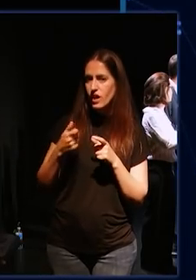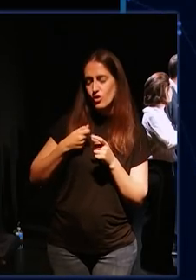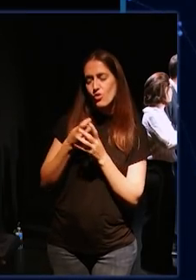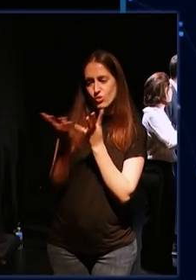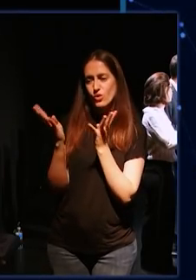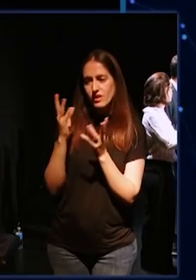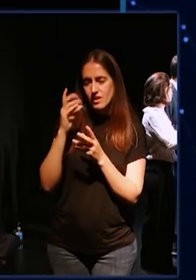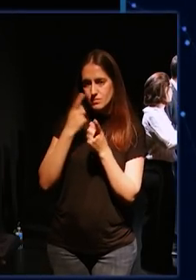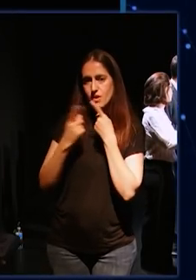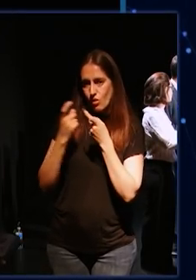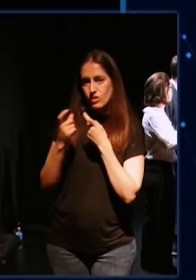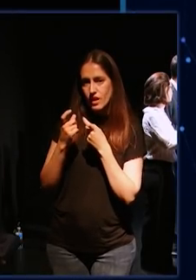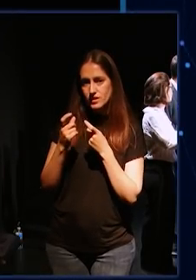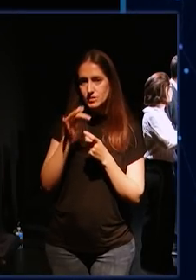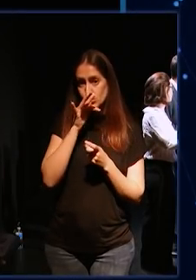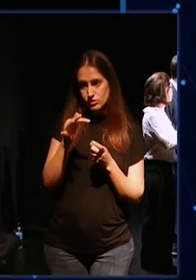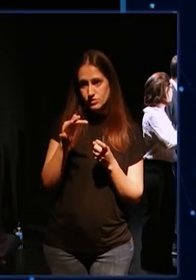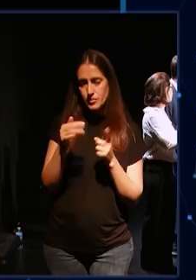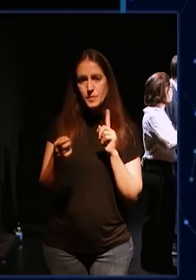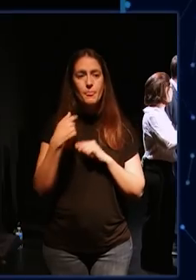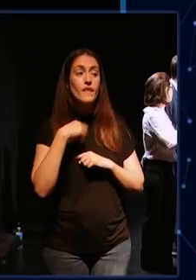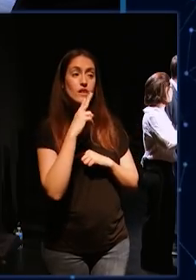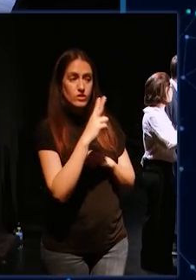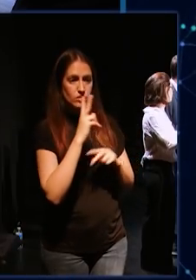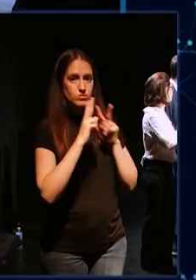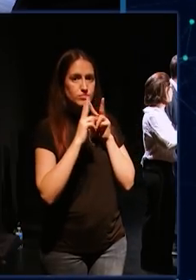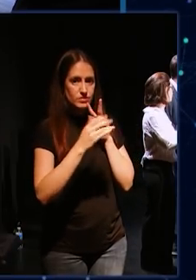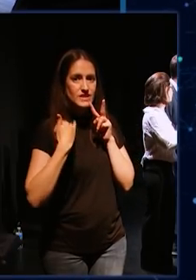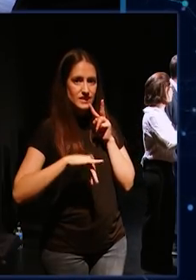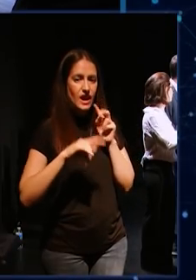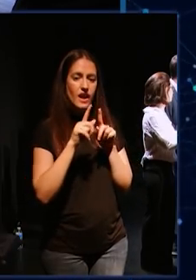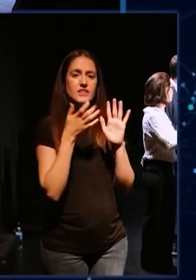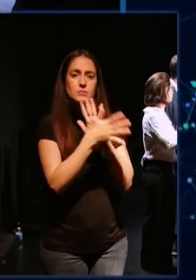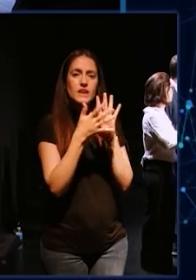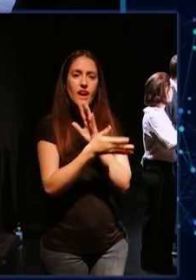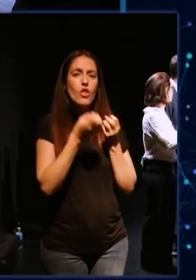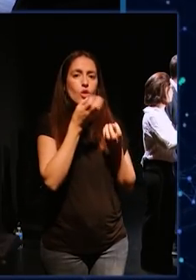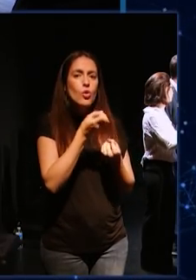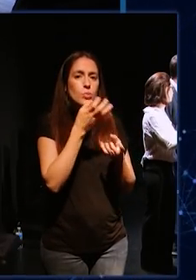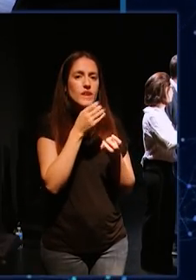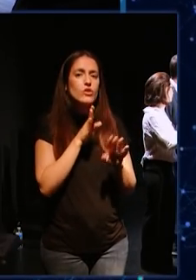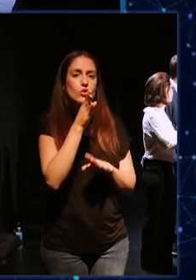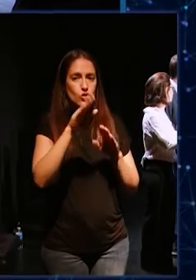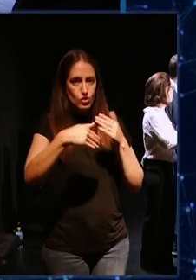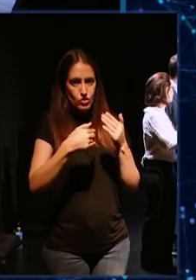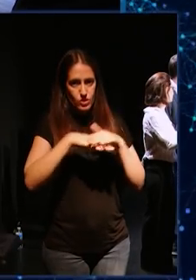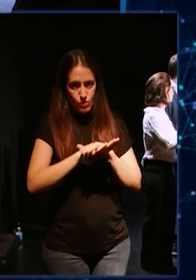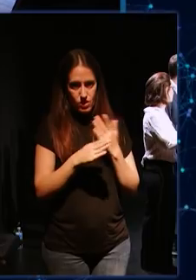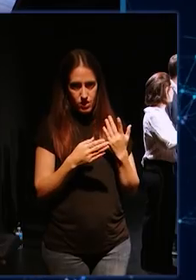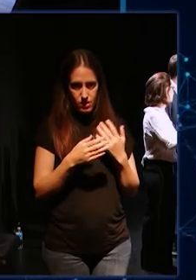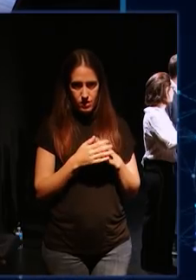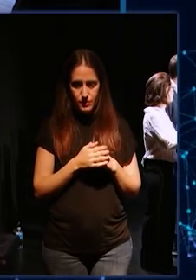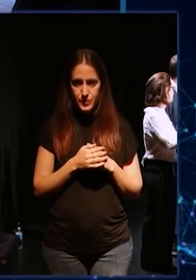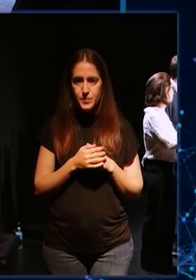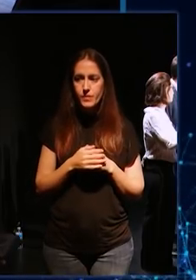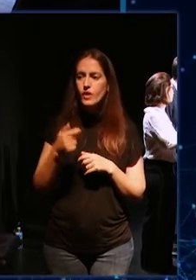quantes. Per tant, i li vaig estar preguntant. Juraria que jo et vaig respondre i et vaig dir en quina carpeta del Dropbox estava la documentació que estaves demanant. No només us vaig preguntar això, sinó us vaig preguntar unes quantes coses